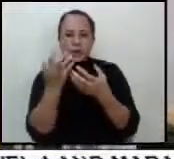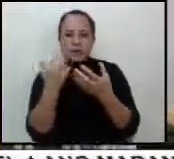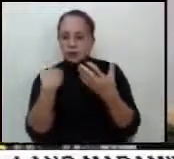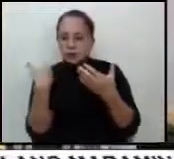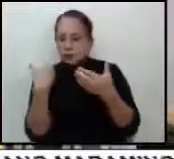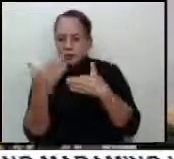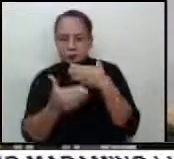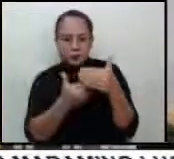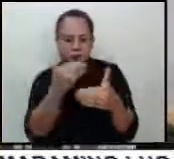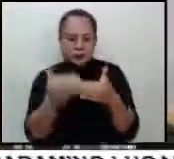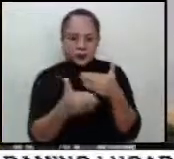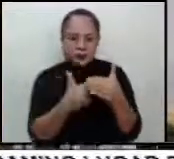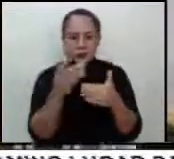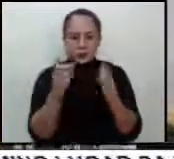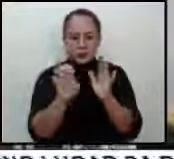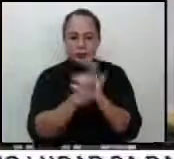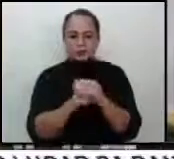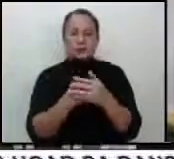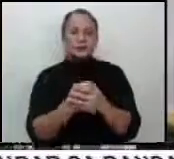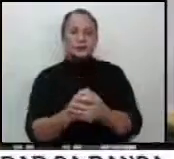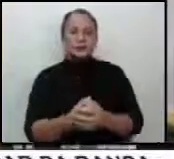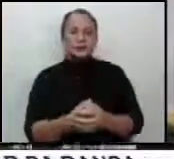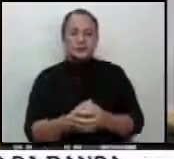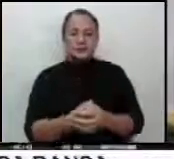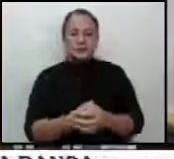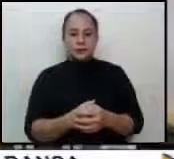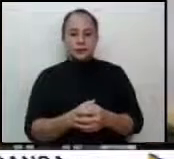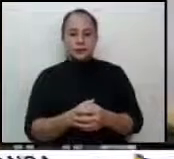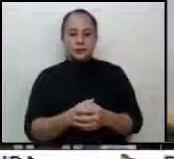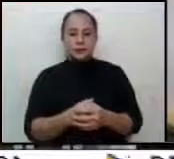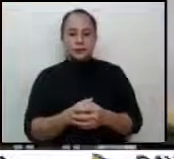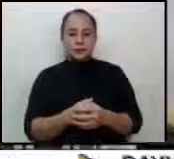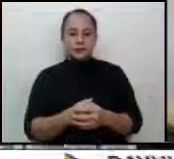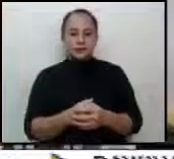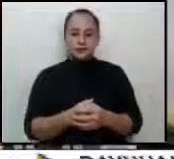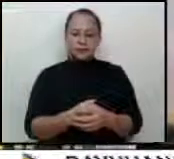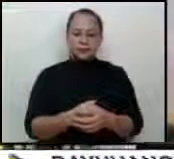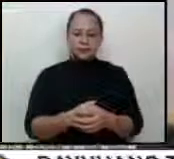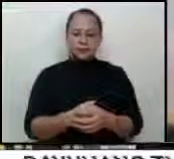kanilang samples. Mark Fetalco para sa Morning Show ng Bayan, Rise and Shine Pilipinas.